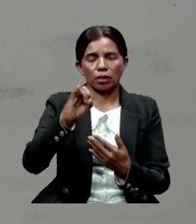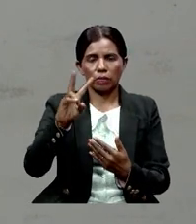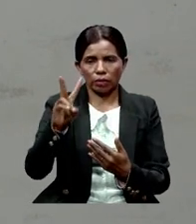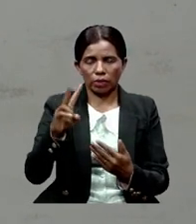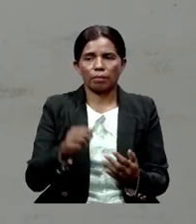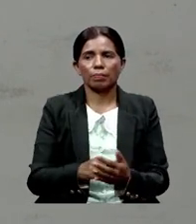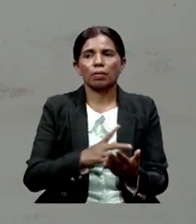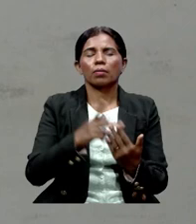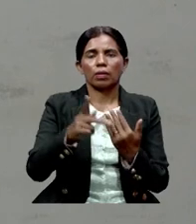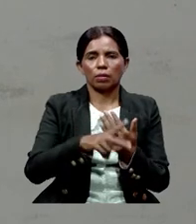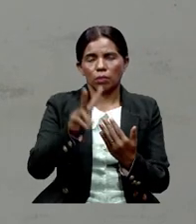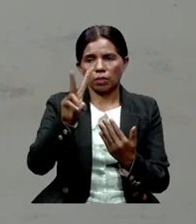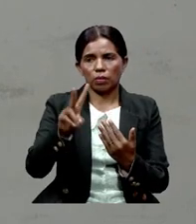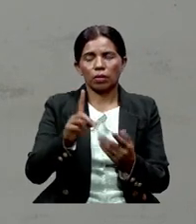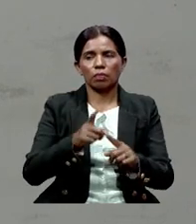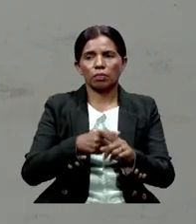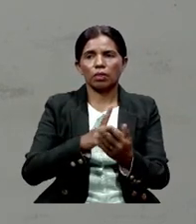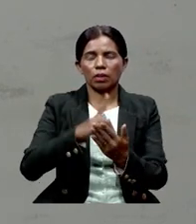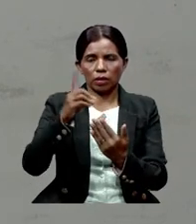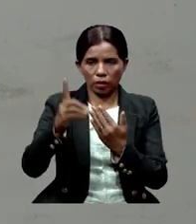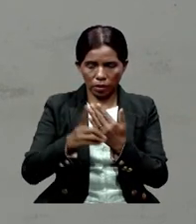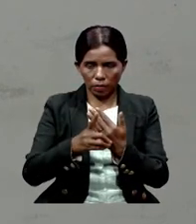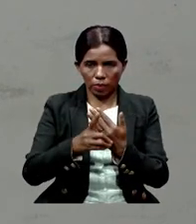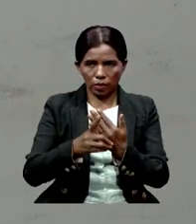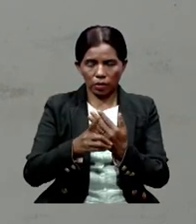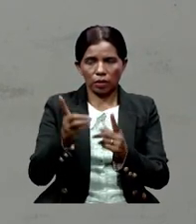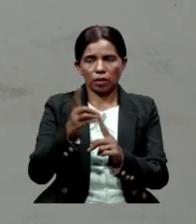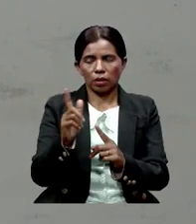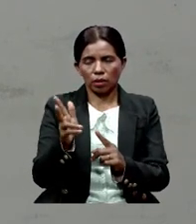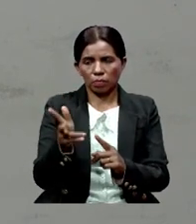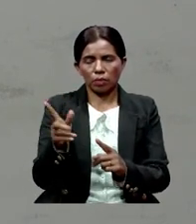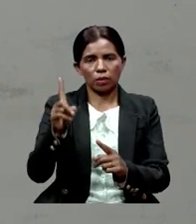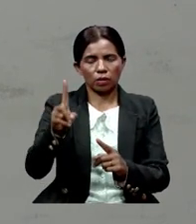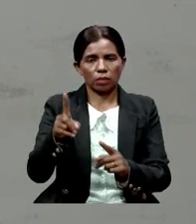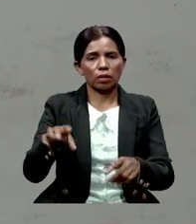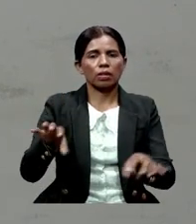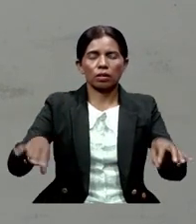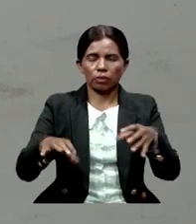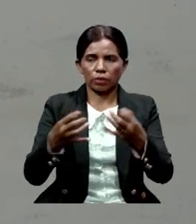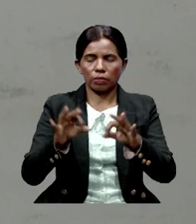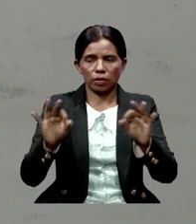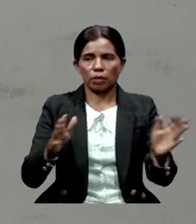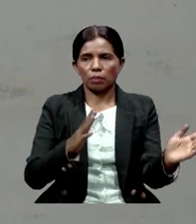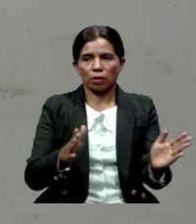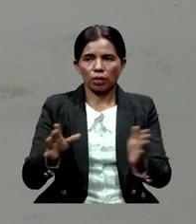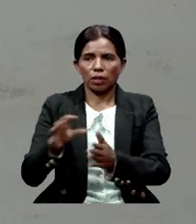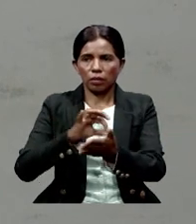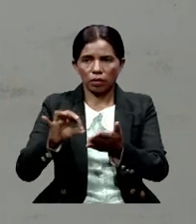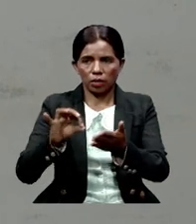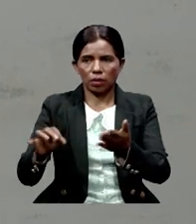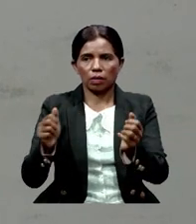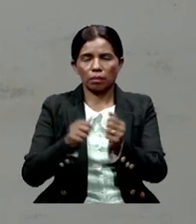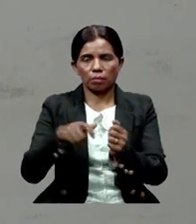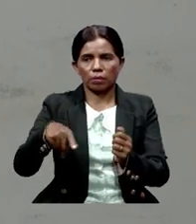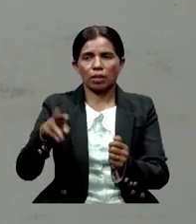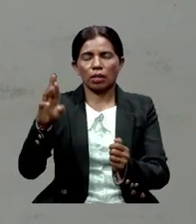ia dezembro ne larane di 31 Desember sudah kontrak itu. Agora itu prosesu ya para tuh vaksinnya memorandum atau PR, mereka